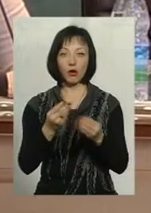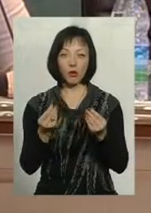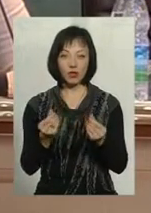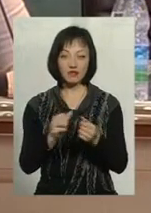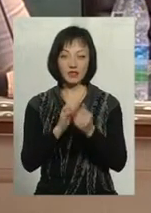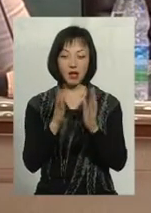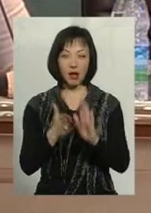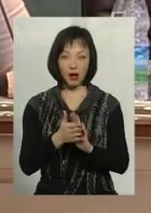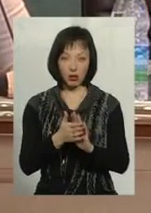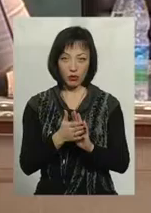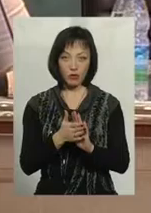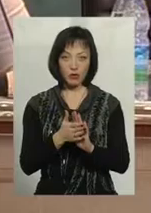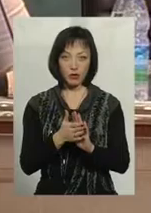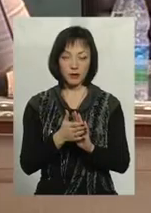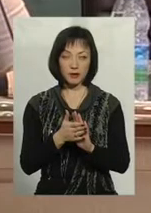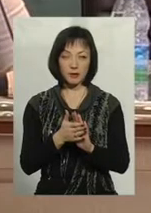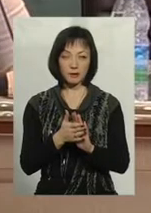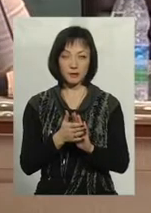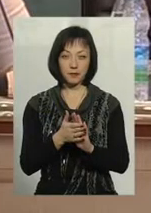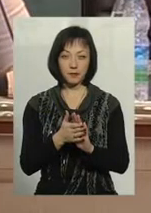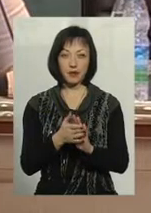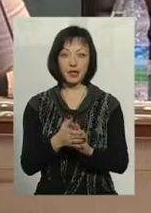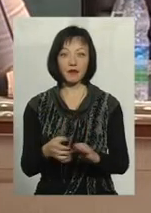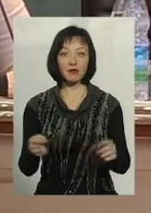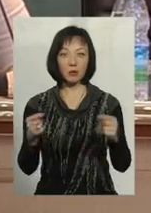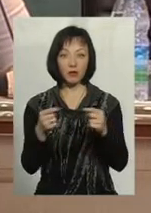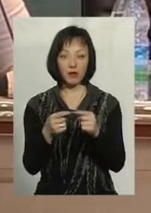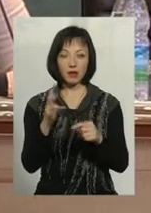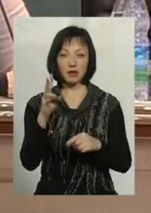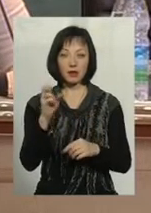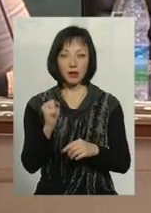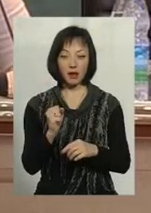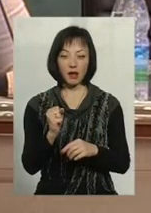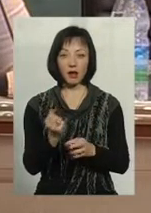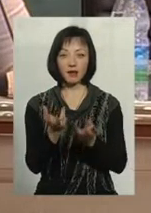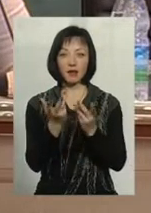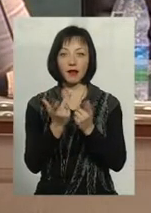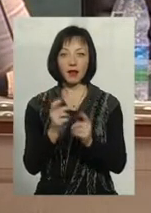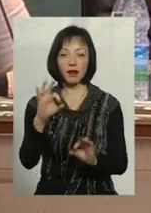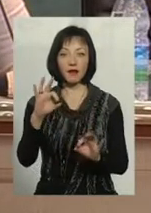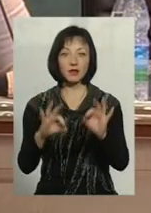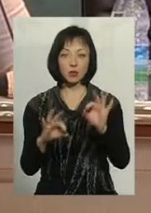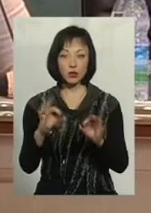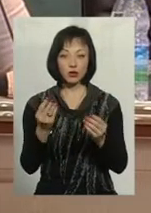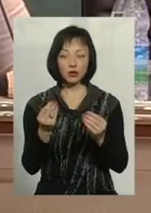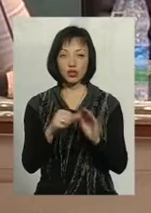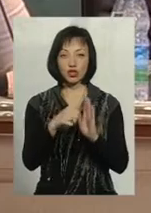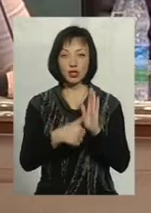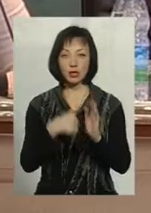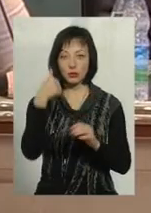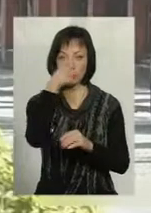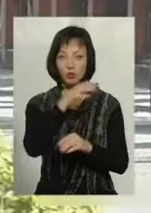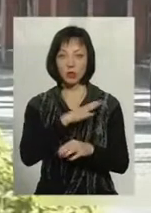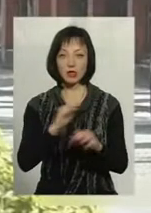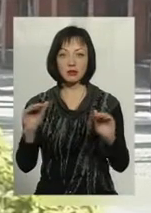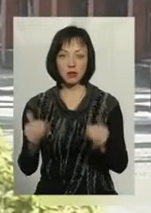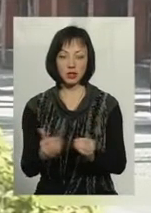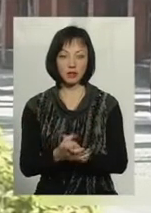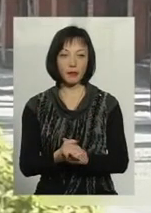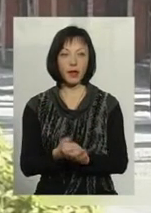залишки, які поки що ще є на рахунках. Інакше ці гроші просто згорять. Той місяць, який залишився до завершення